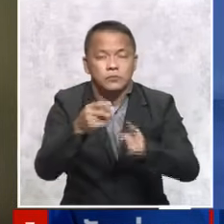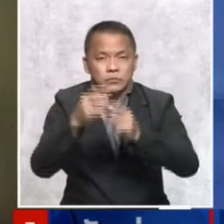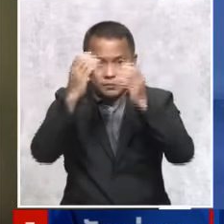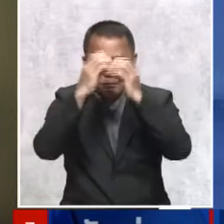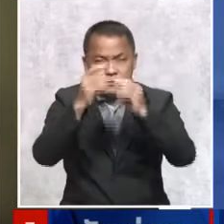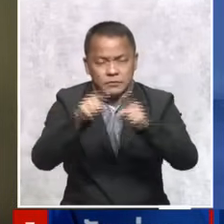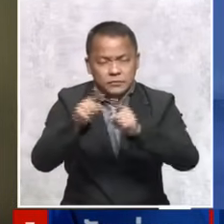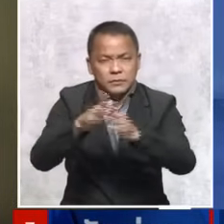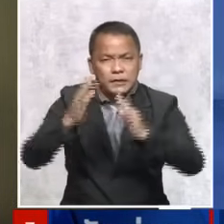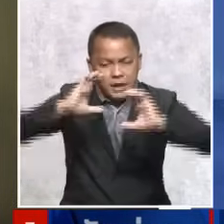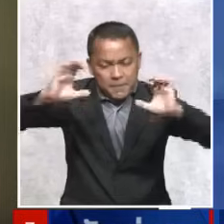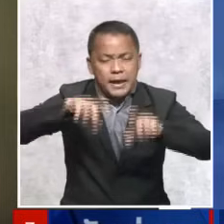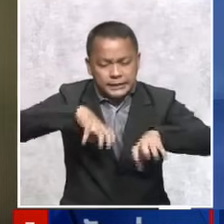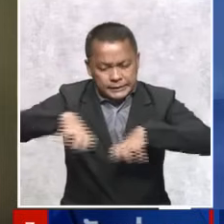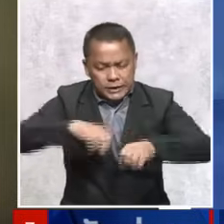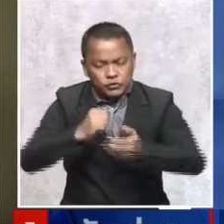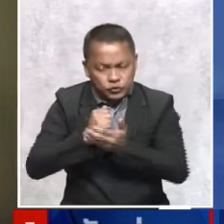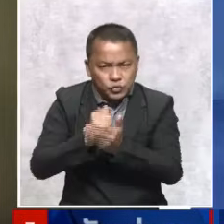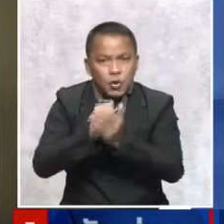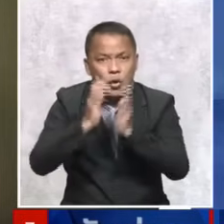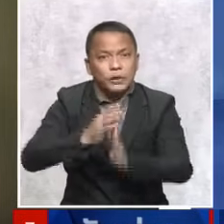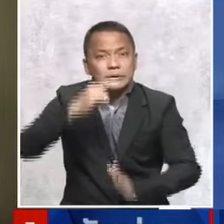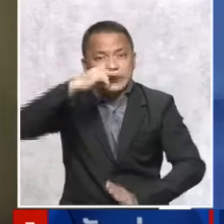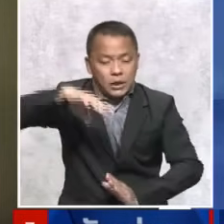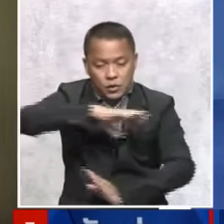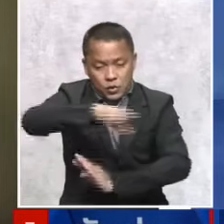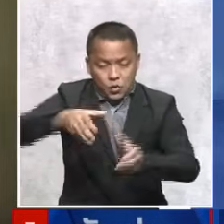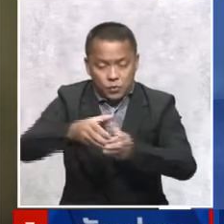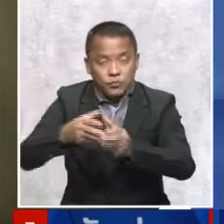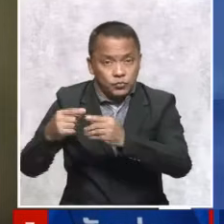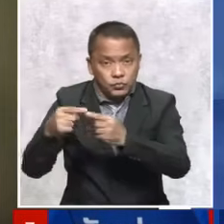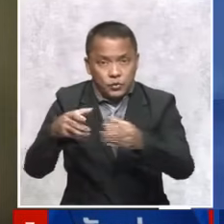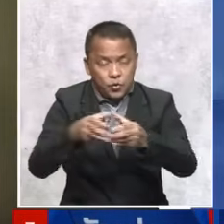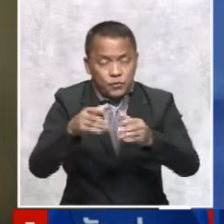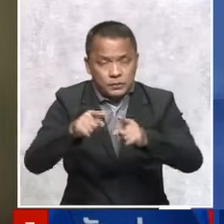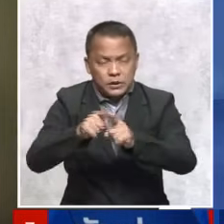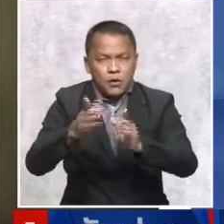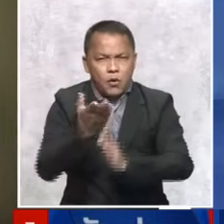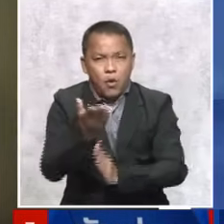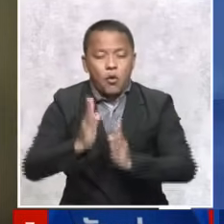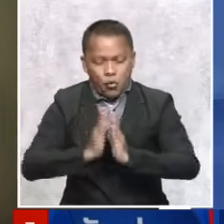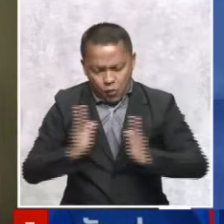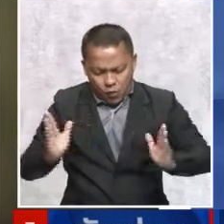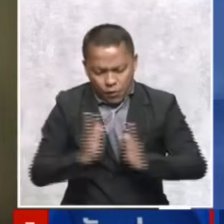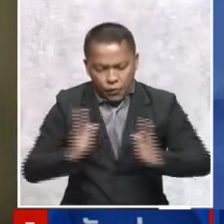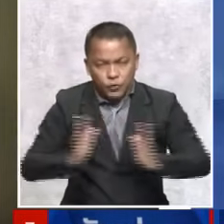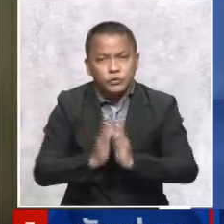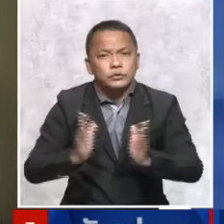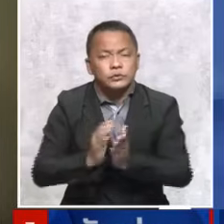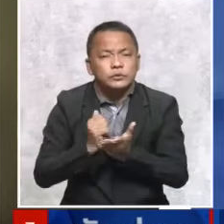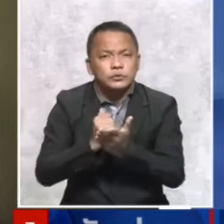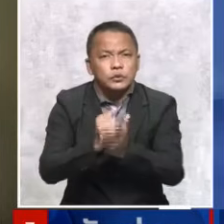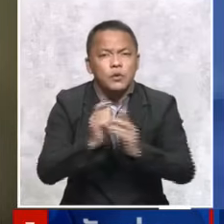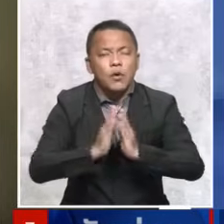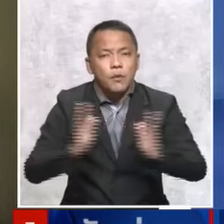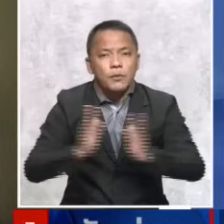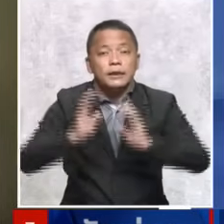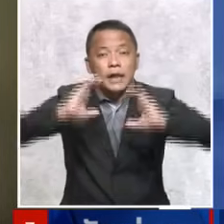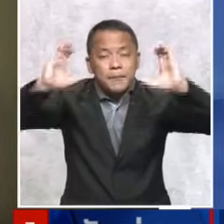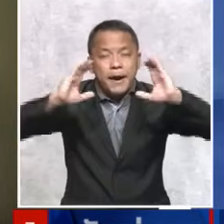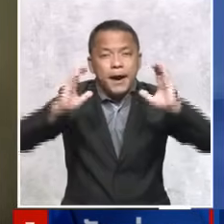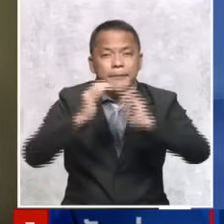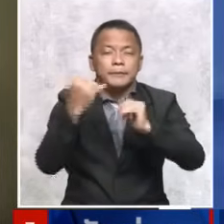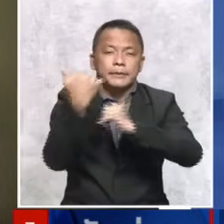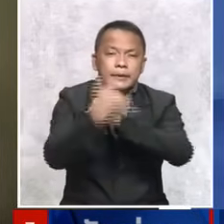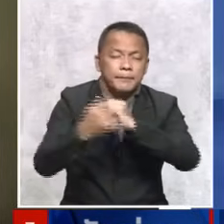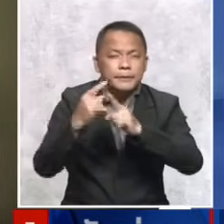บาลเองพยายามอย่างเต็มที่นะคะในการจะช่วยเหลือพี่น้องคนไทยกลุ่มนี้ต่อไปแล้วก็ขอบคุณทุกฝ่ายที่เกี่ยวข้องไม่ว่าจะเป็นรัฐบาลกาต